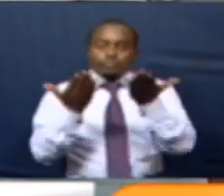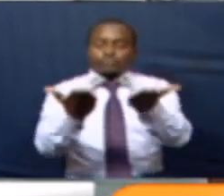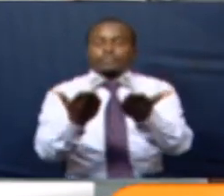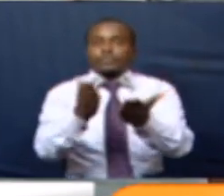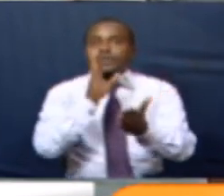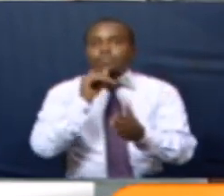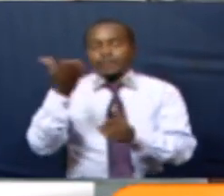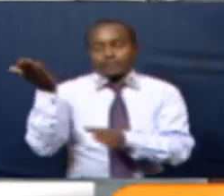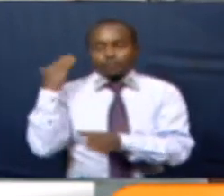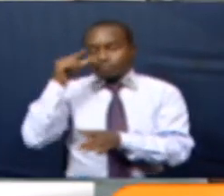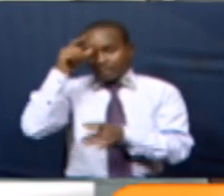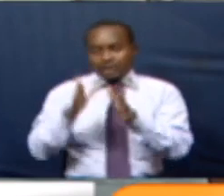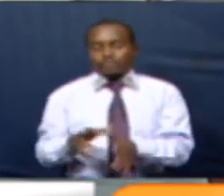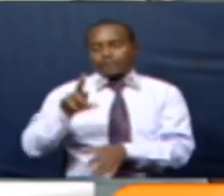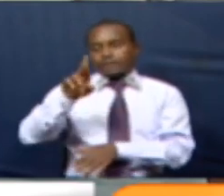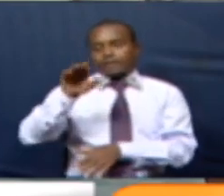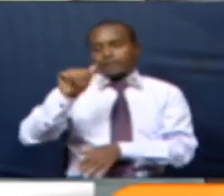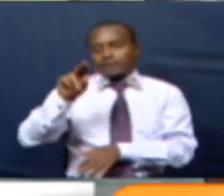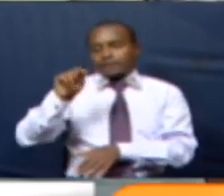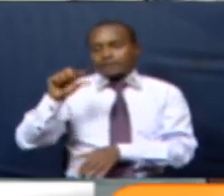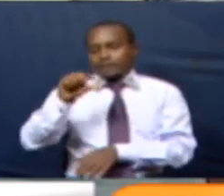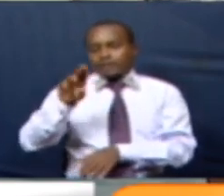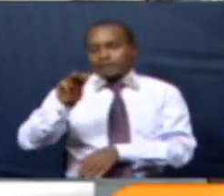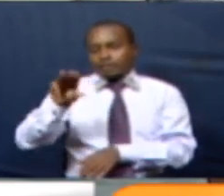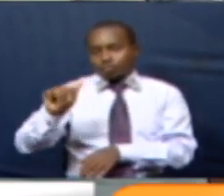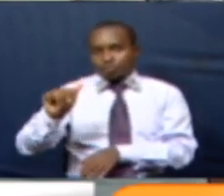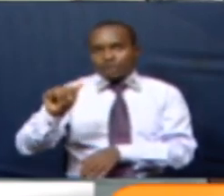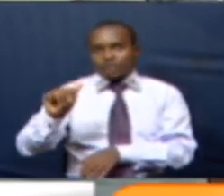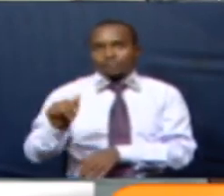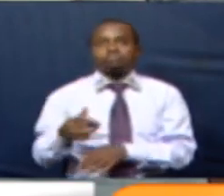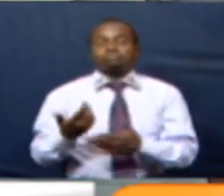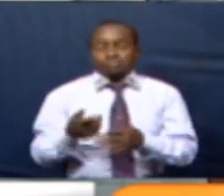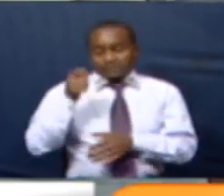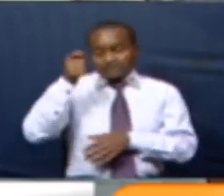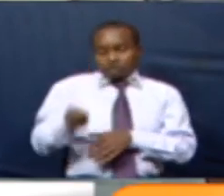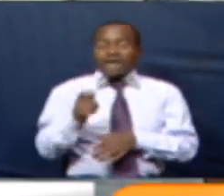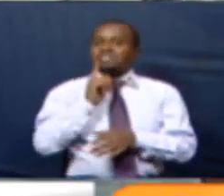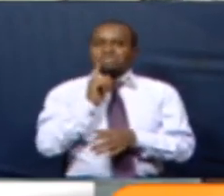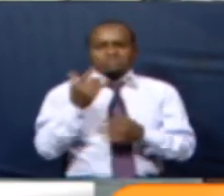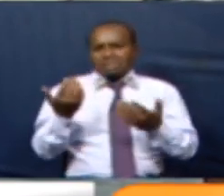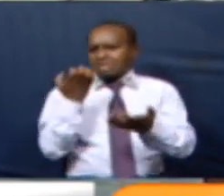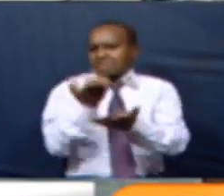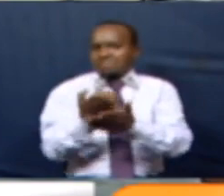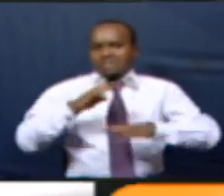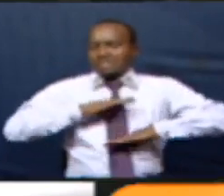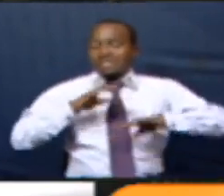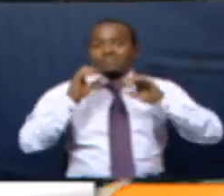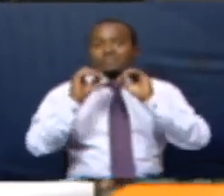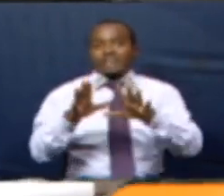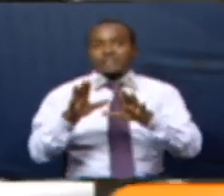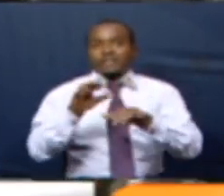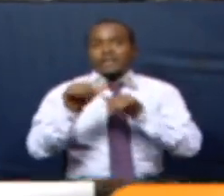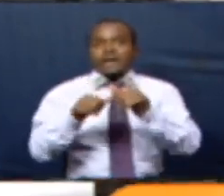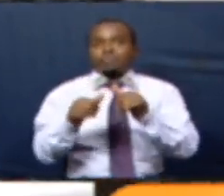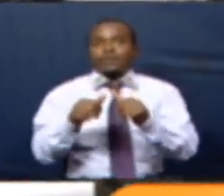aliyekuwa gavana wa kaunti hiyo Jack Ranguma. Hakimu David Majanja alieleza kuwa hapakuwa na ushahidi wa kutosha kuhusu madai ya Ranguma kuwa